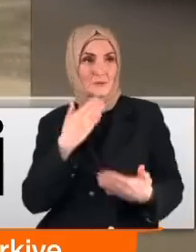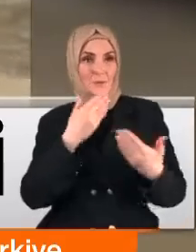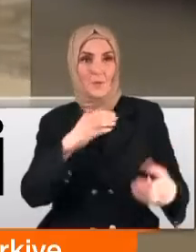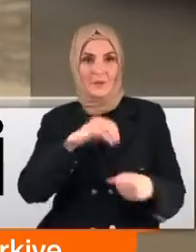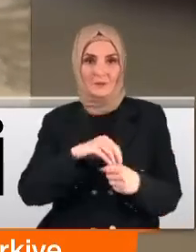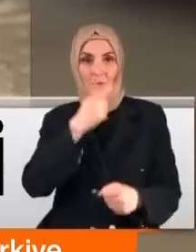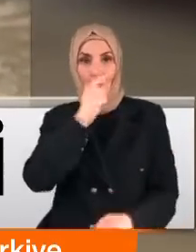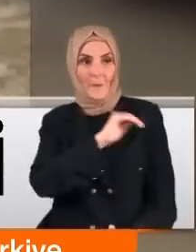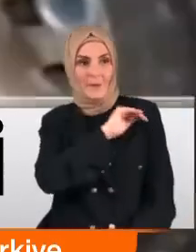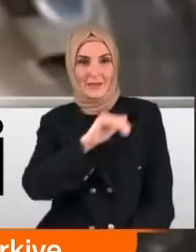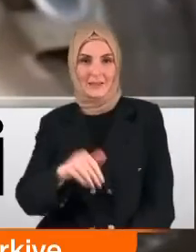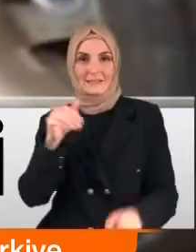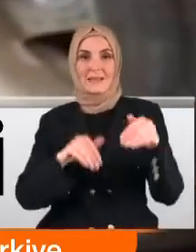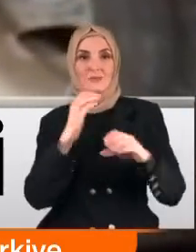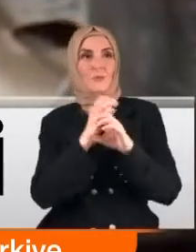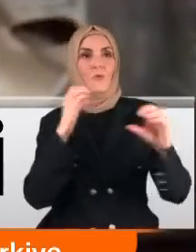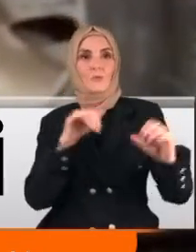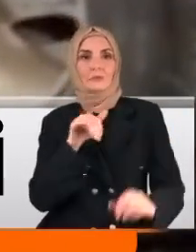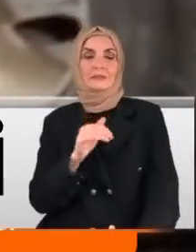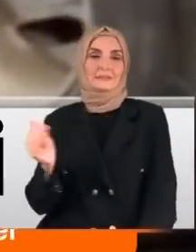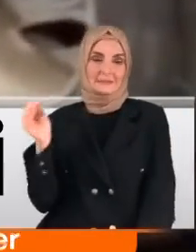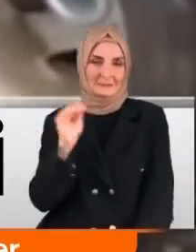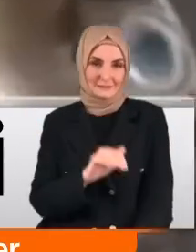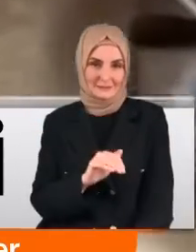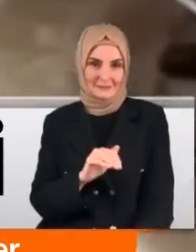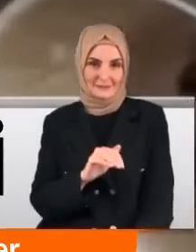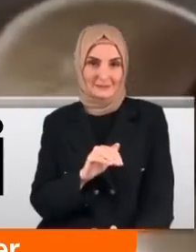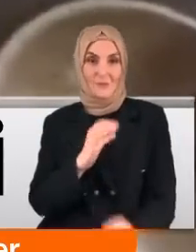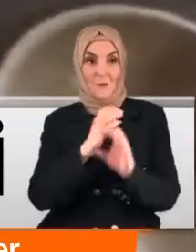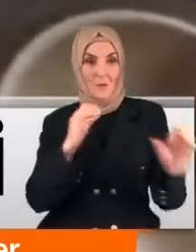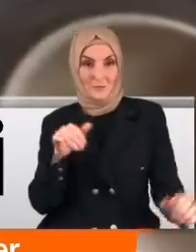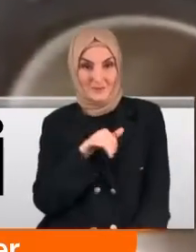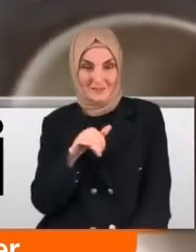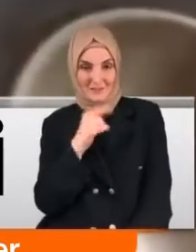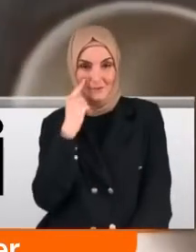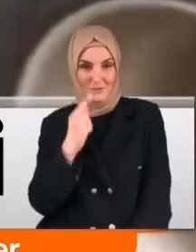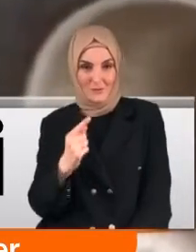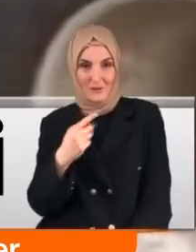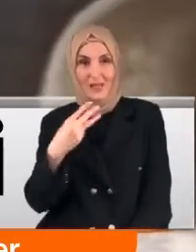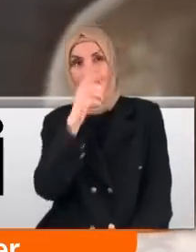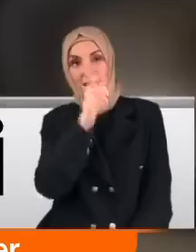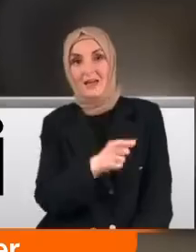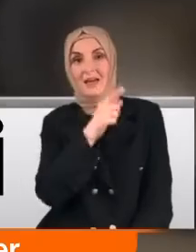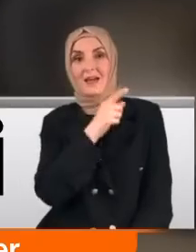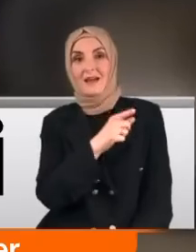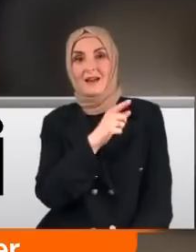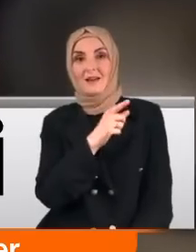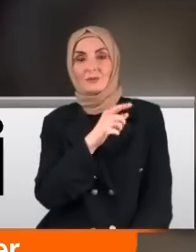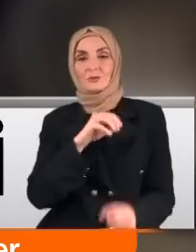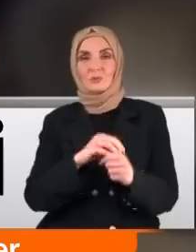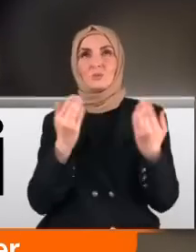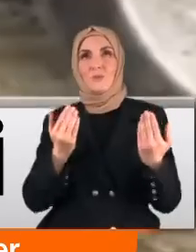otobüsünün yanına gitti. O otobüsün yanından Cumhurbaşkanı Erdoğan'a hem dua etti hem de sesini duyurdu.